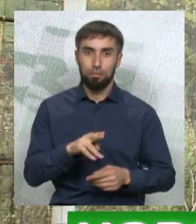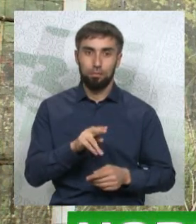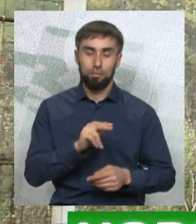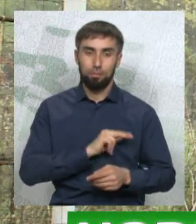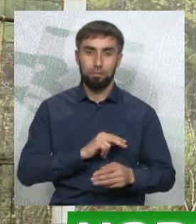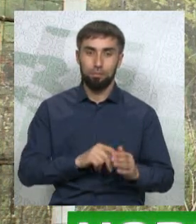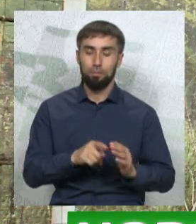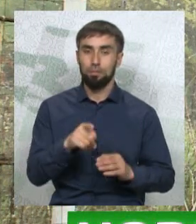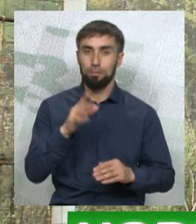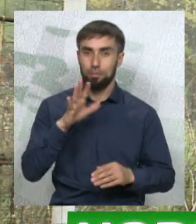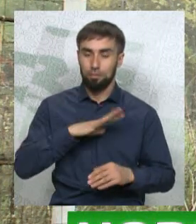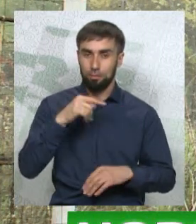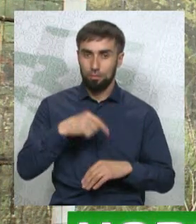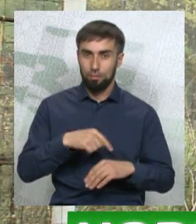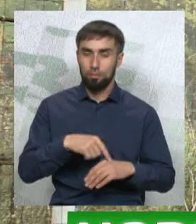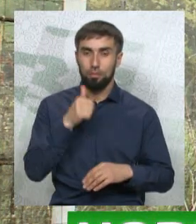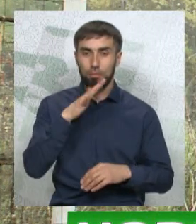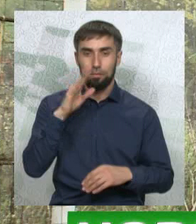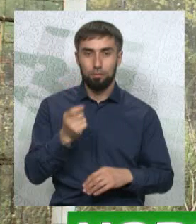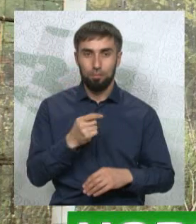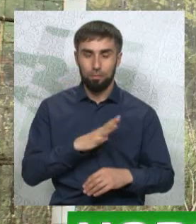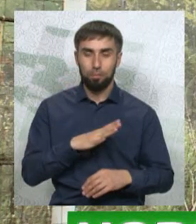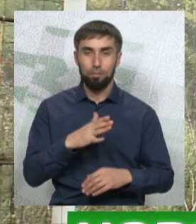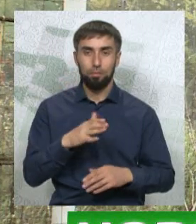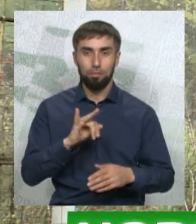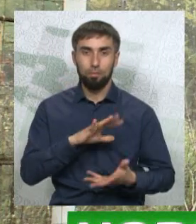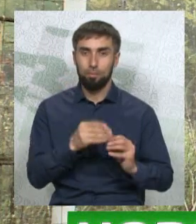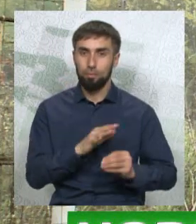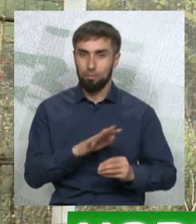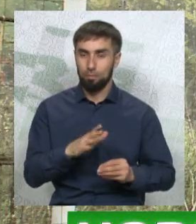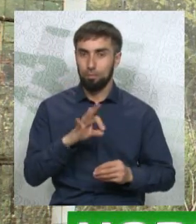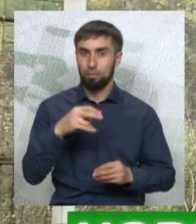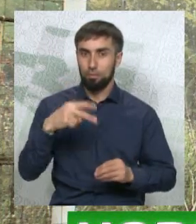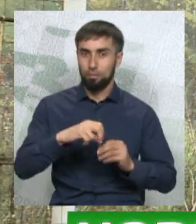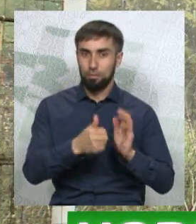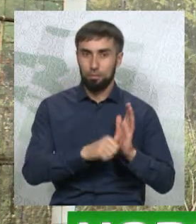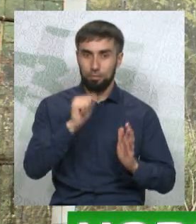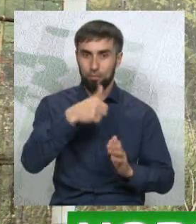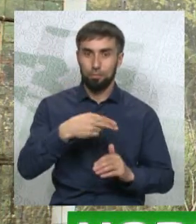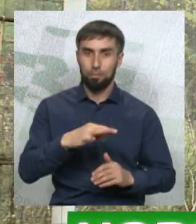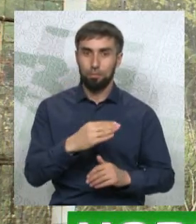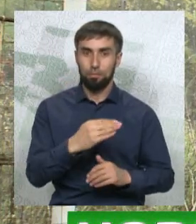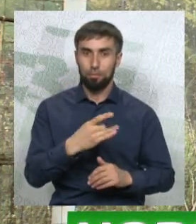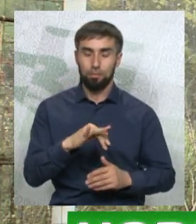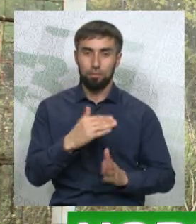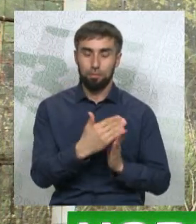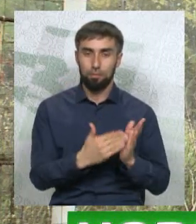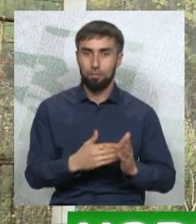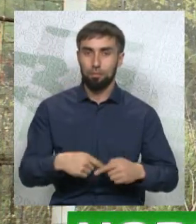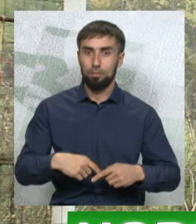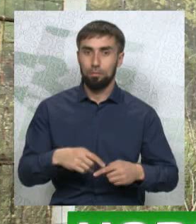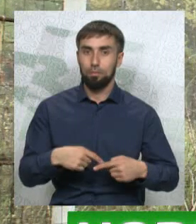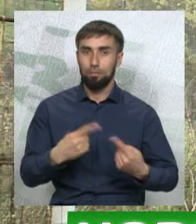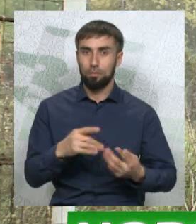здесь воды не было или было мало но вот 2 2016 года по федеральной программе развитие сельских территорий